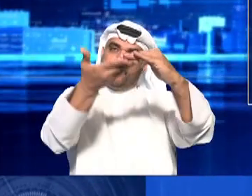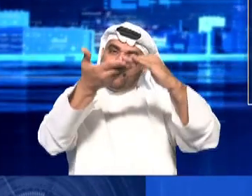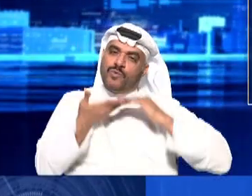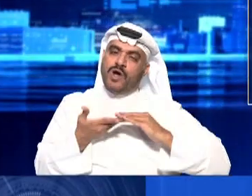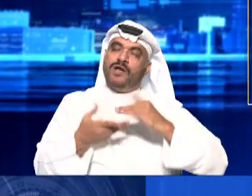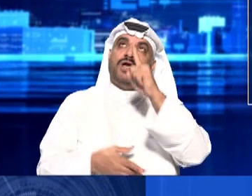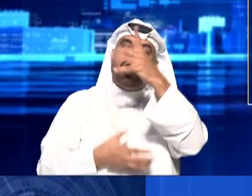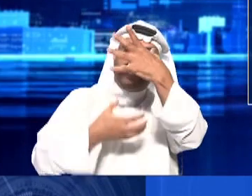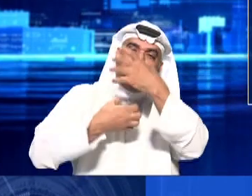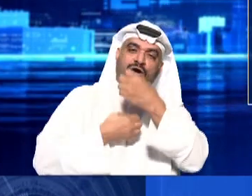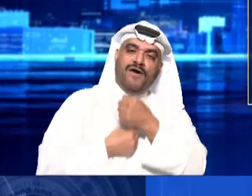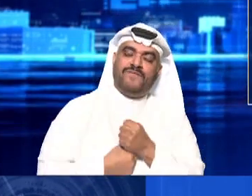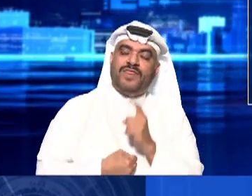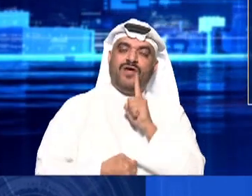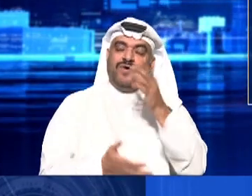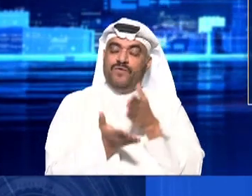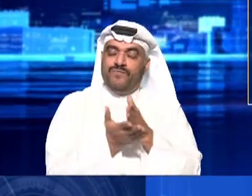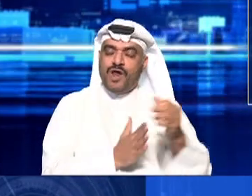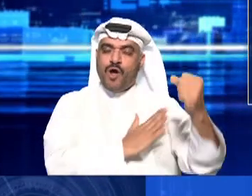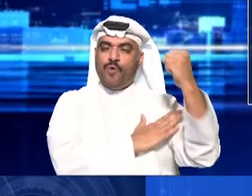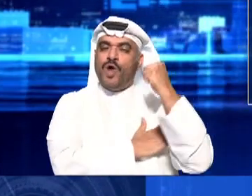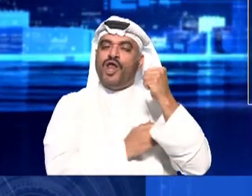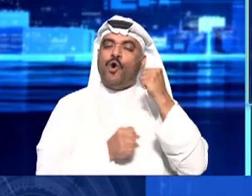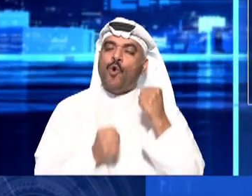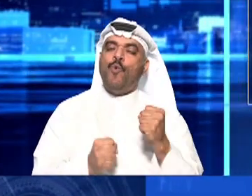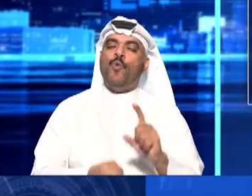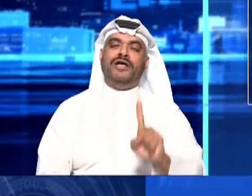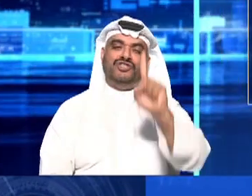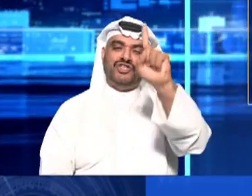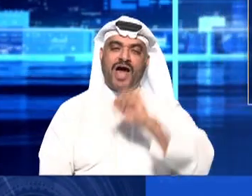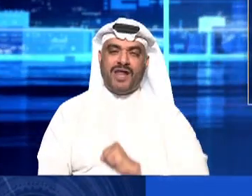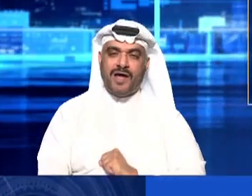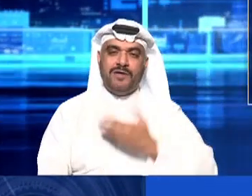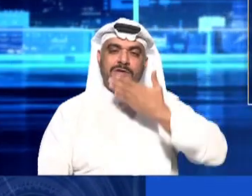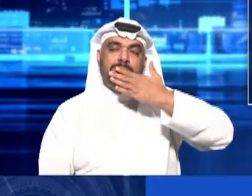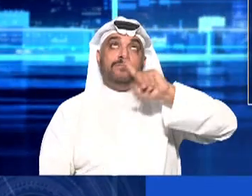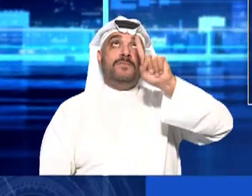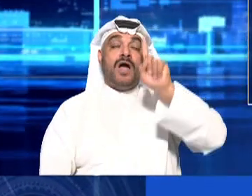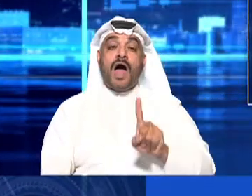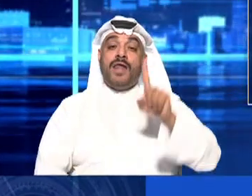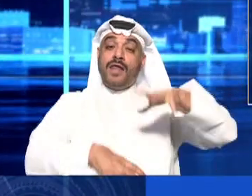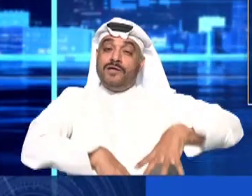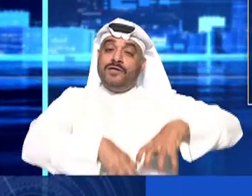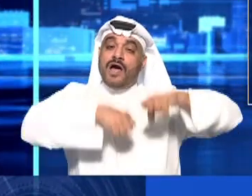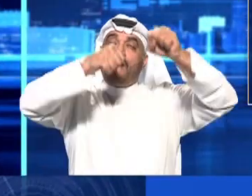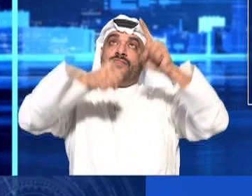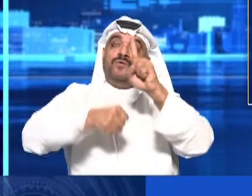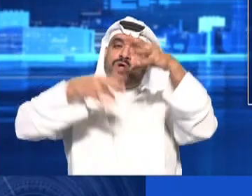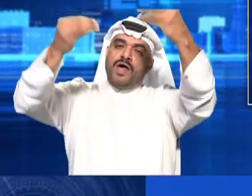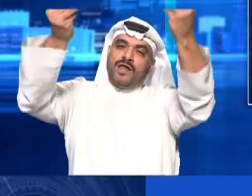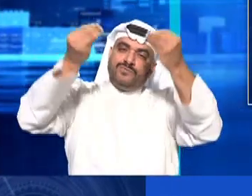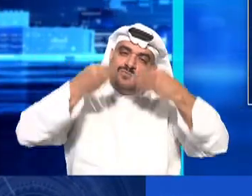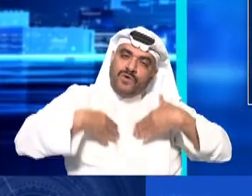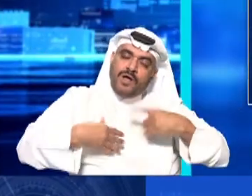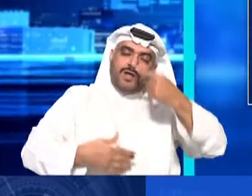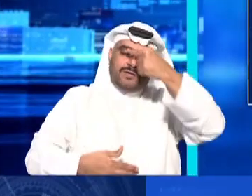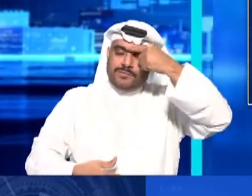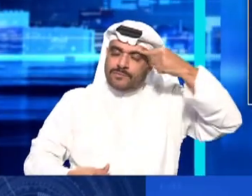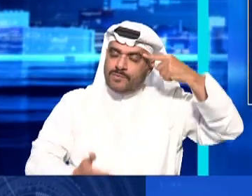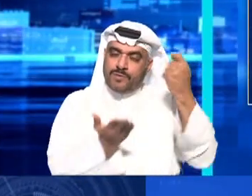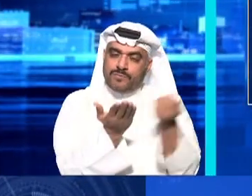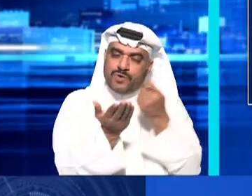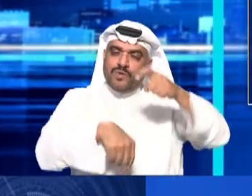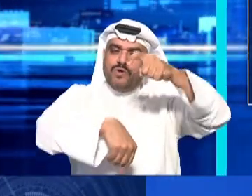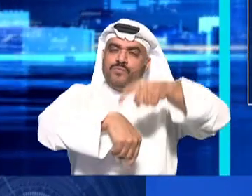ويؤيد سموكم رعاكم الله بالقوة والتمكين. فلله ما أخذ وله ما أعطى وكل شيء عنده